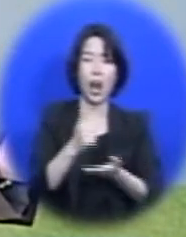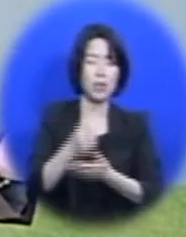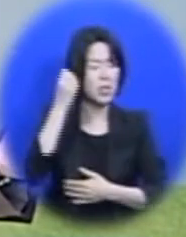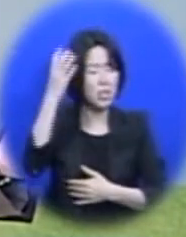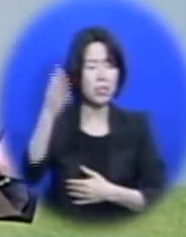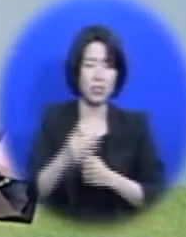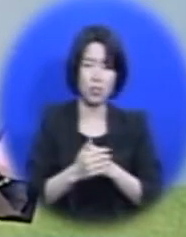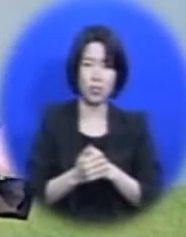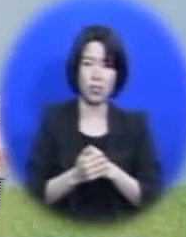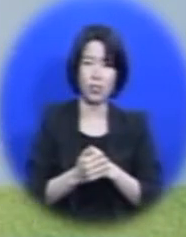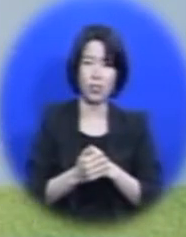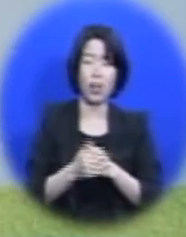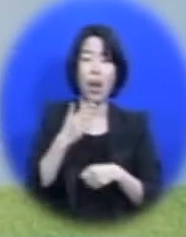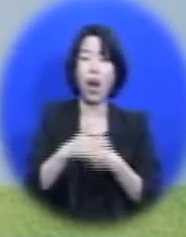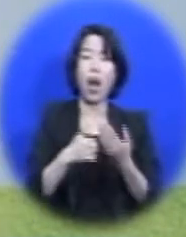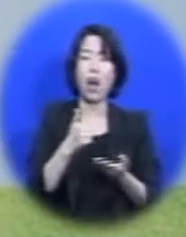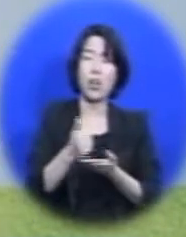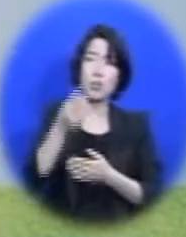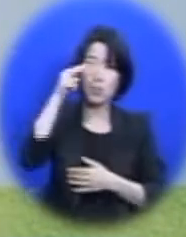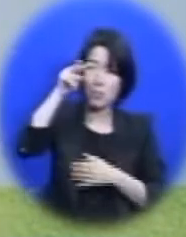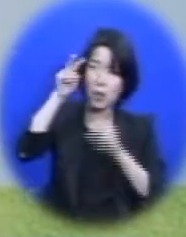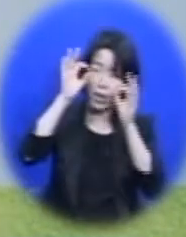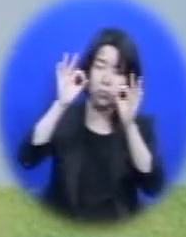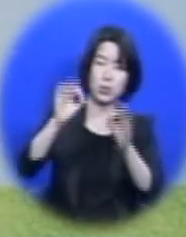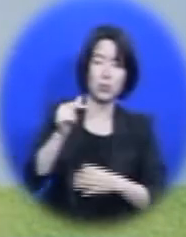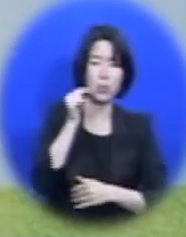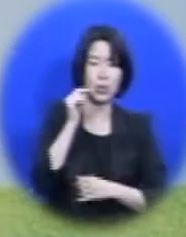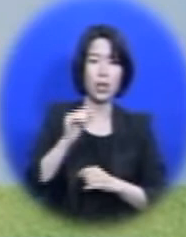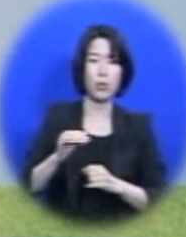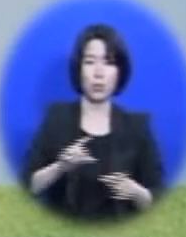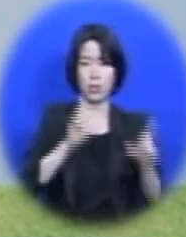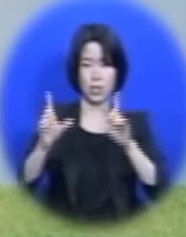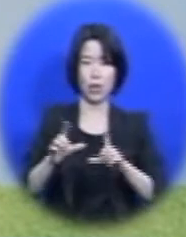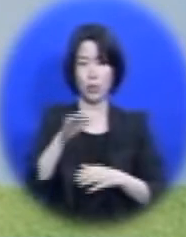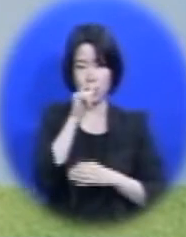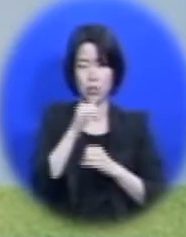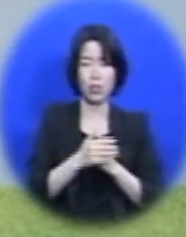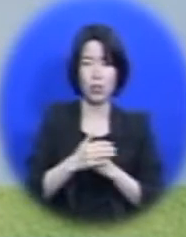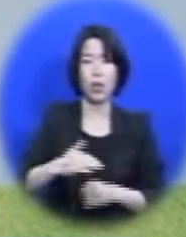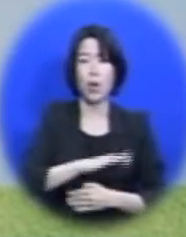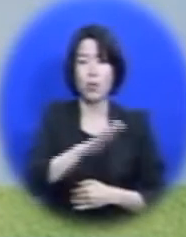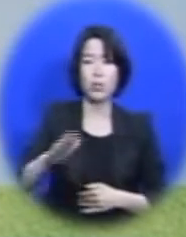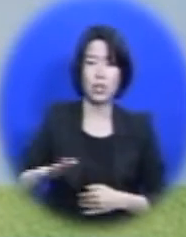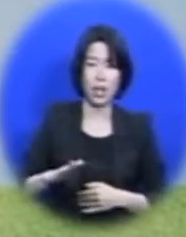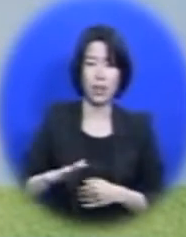잊어버렸어요. 하나님을 바라보지 못하고 살아요. 우리가